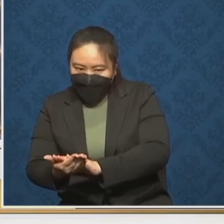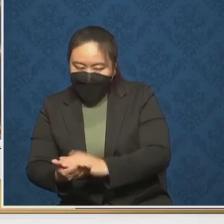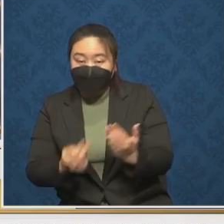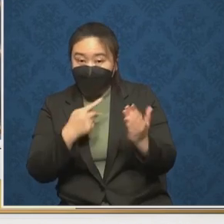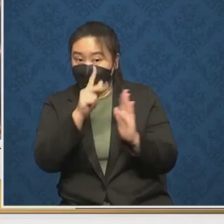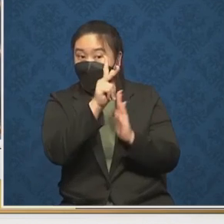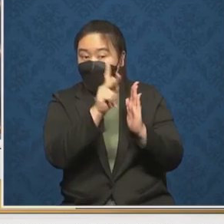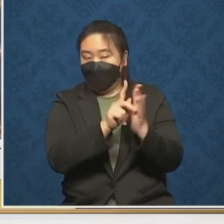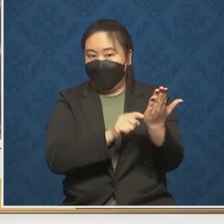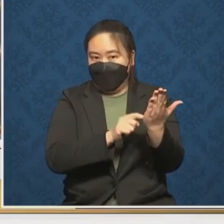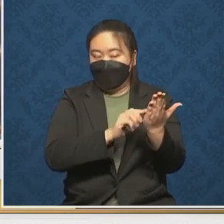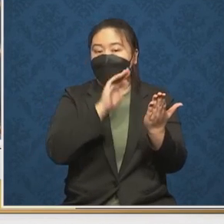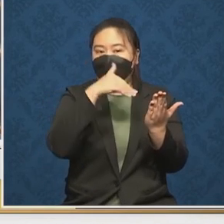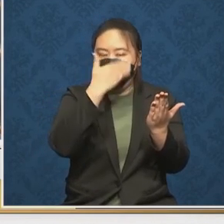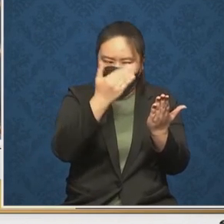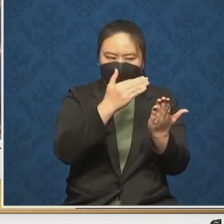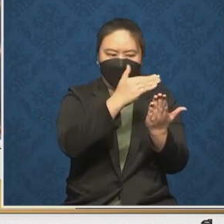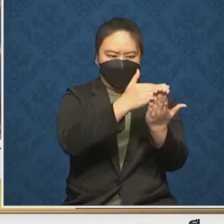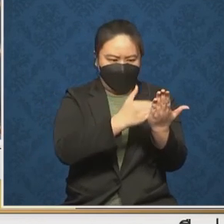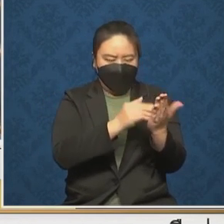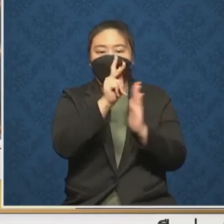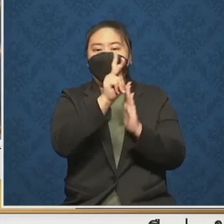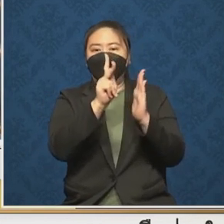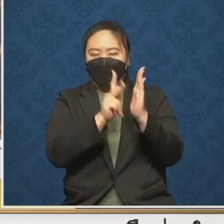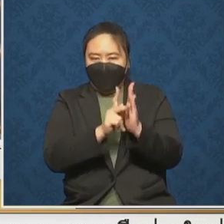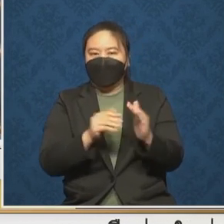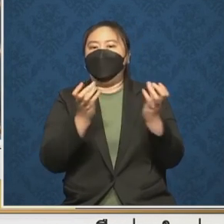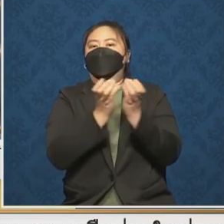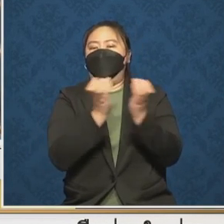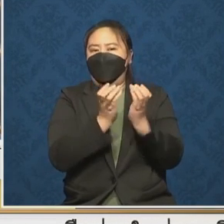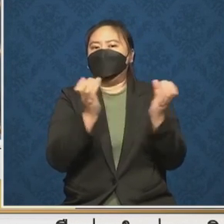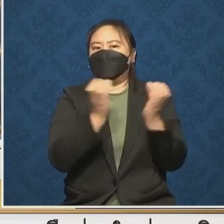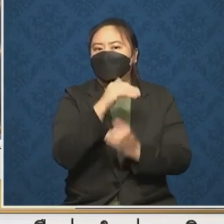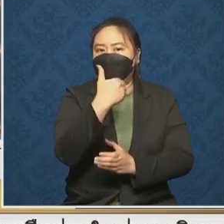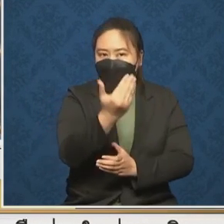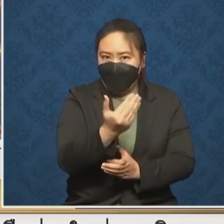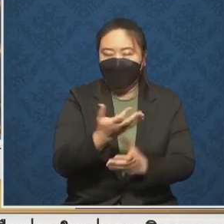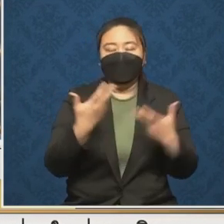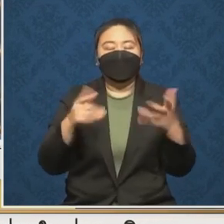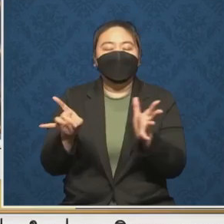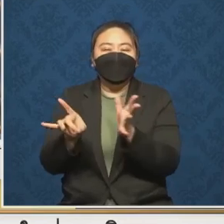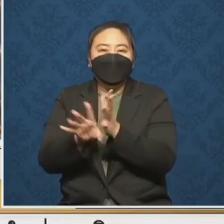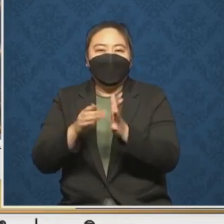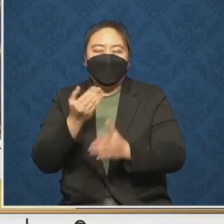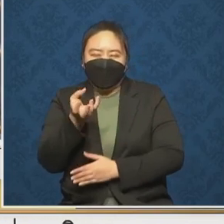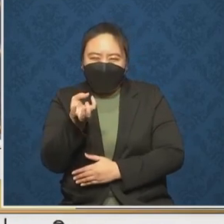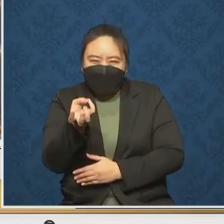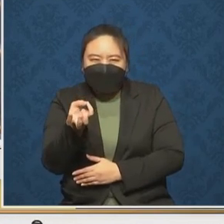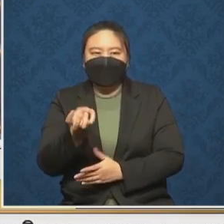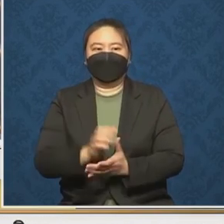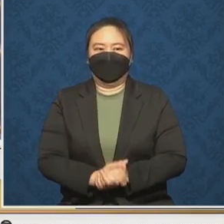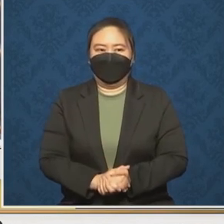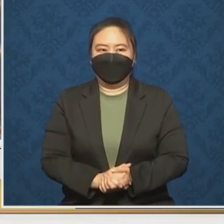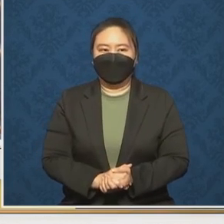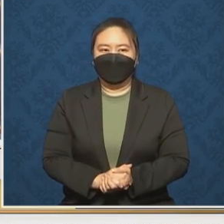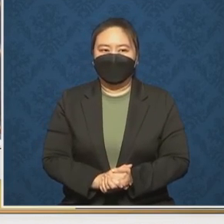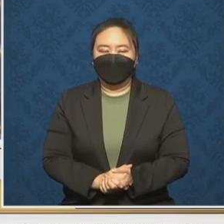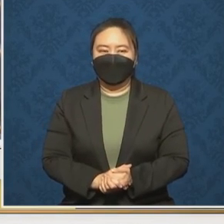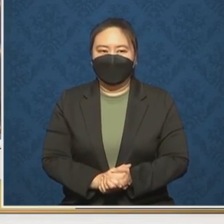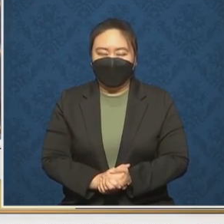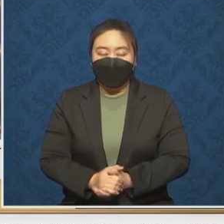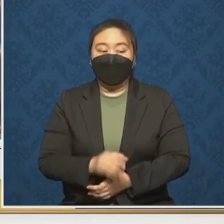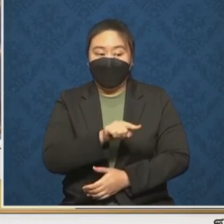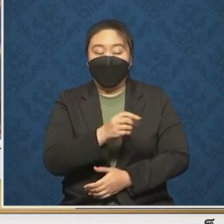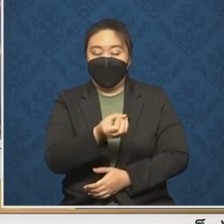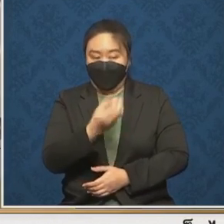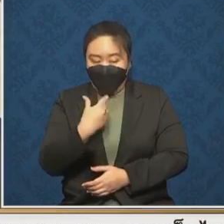ให้กฎหมายมีฟรมเปธรมนะครับแล้วสุดท้ายครับขสันิดหนครับท่านบอกสันตวิธ